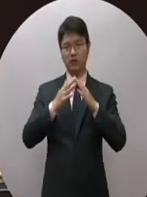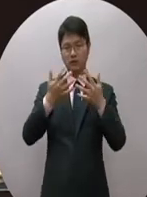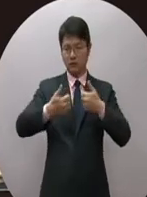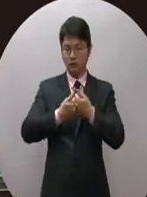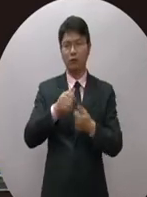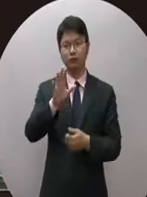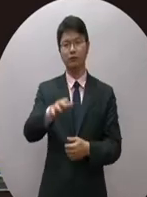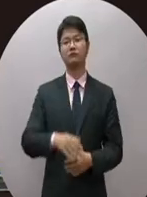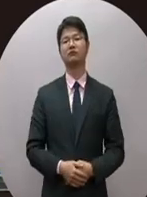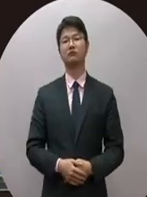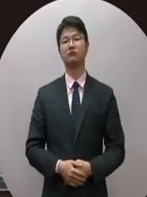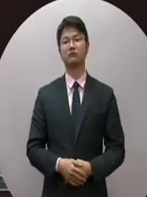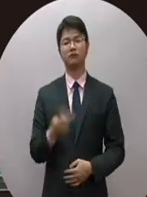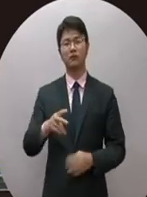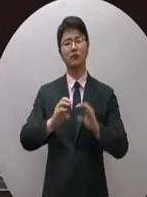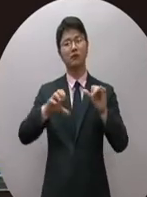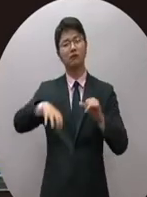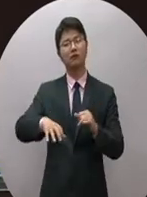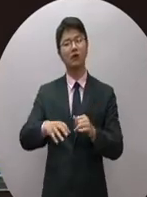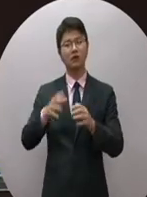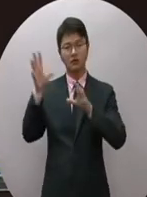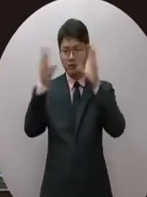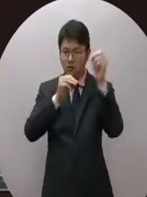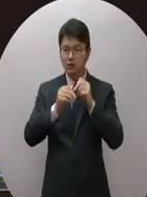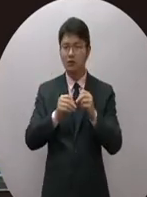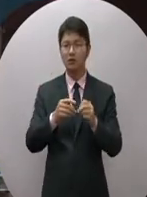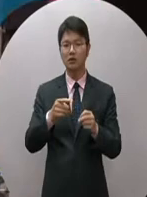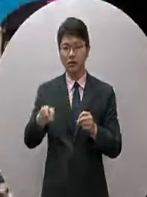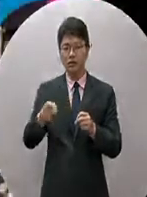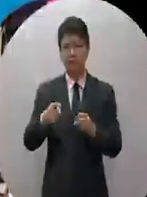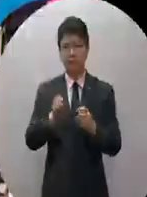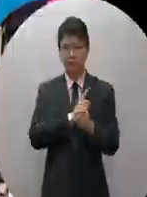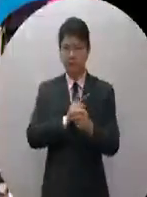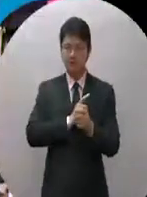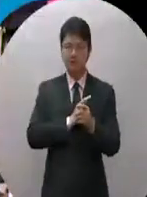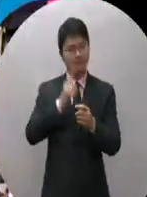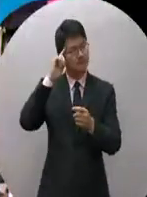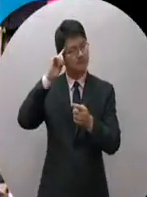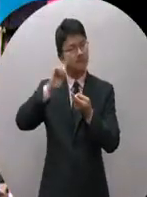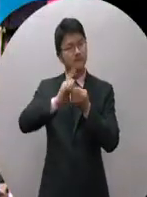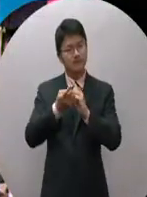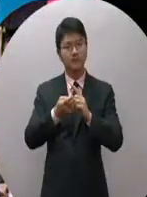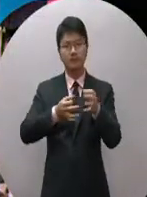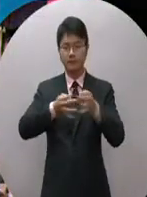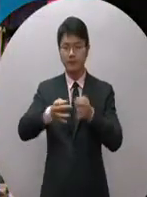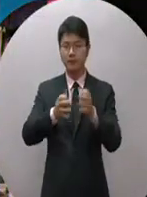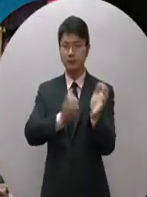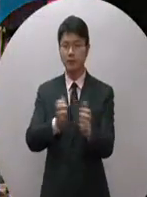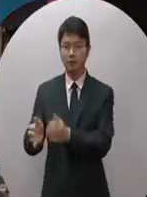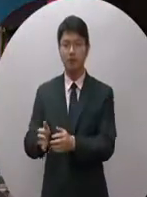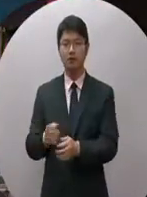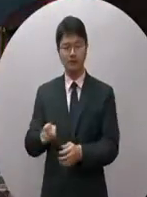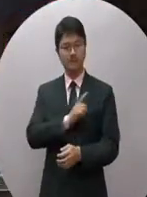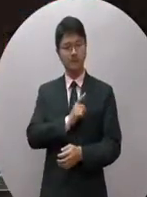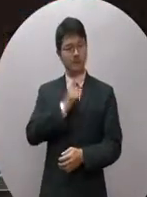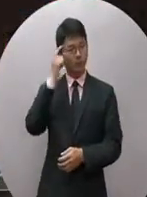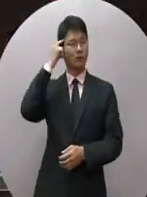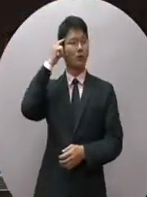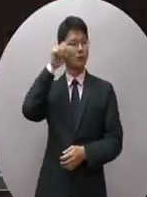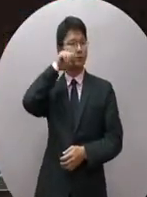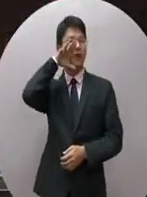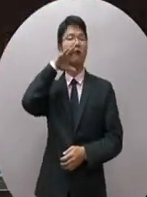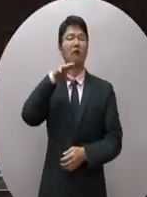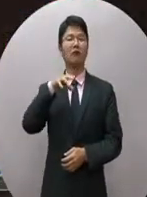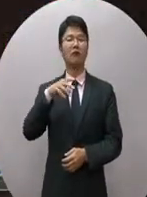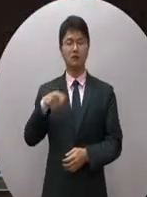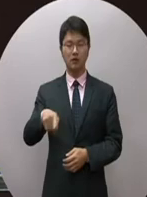何善用地方资源，形成在地产业，让地方有自己骄傲的特色，